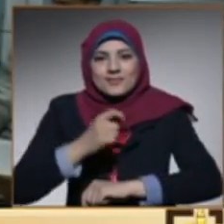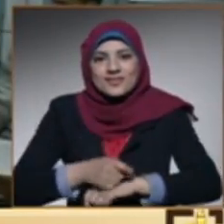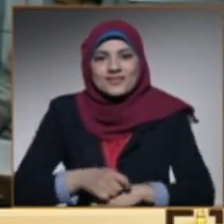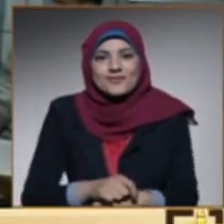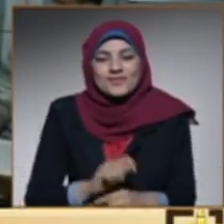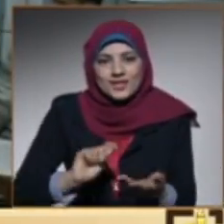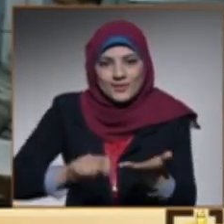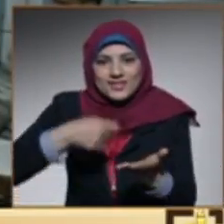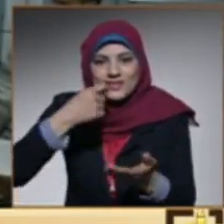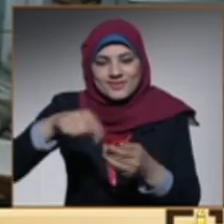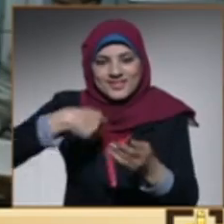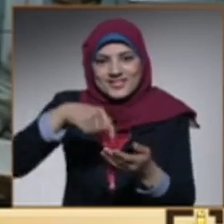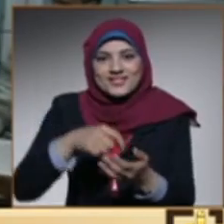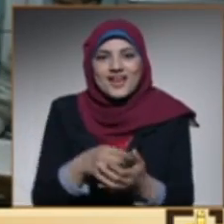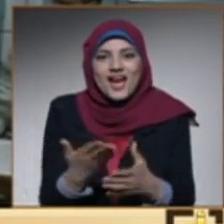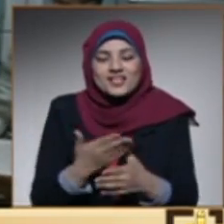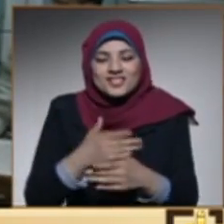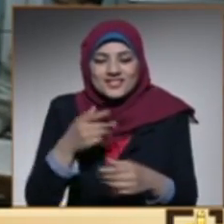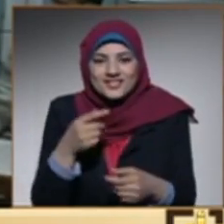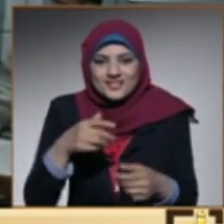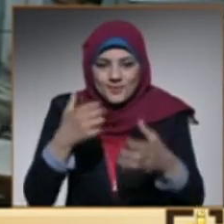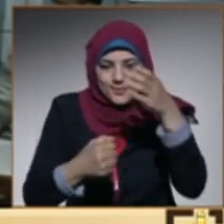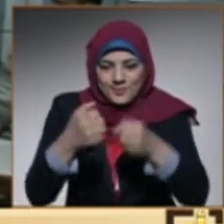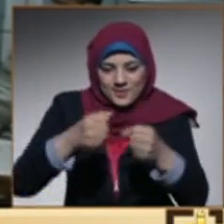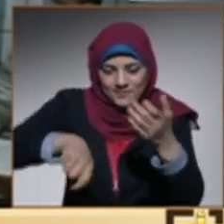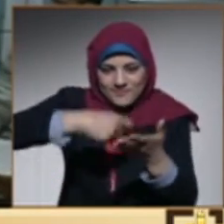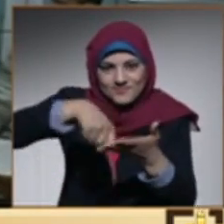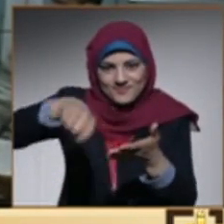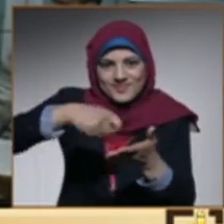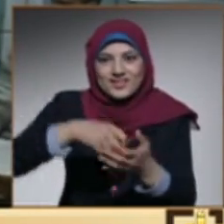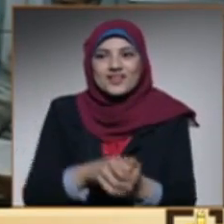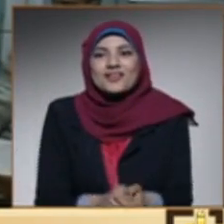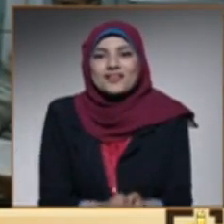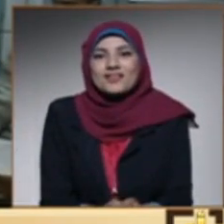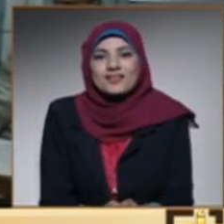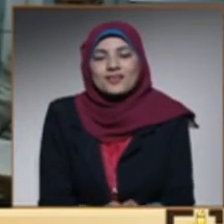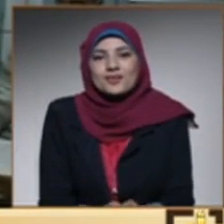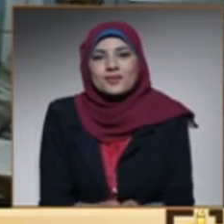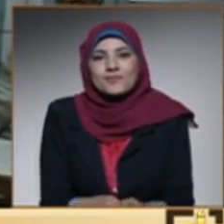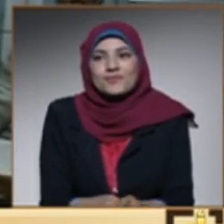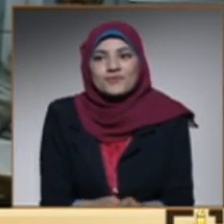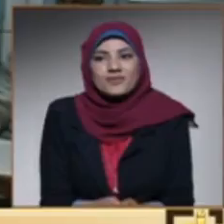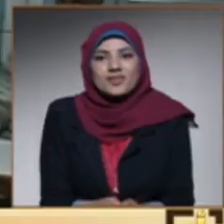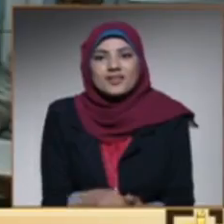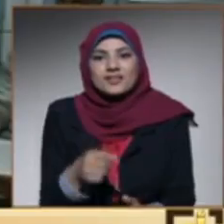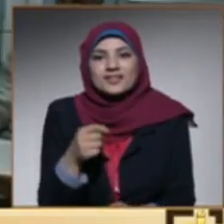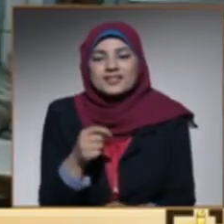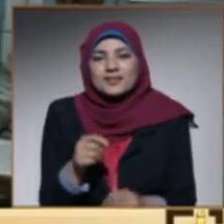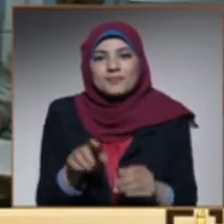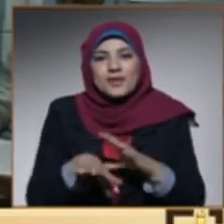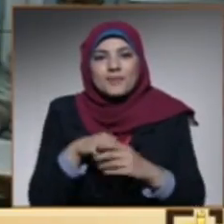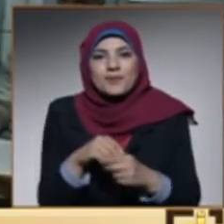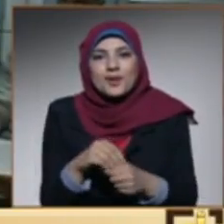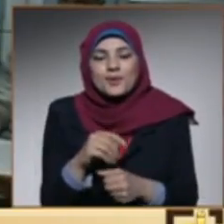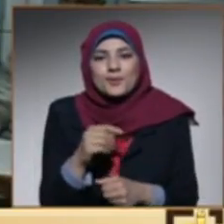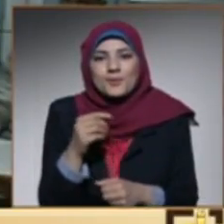الساعه واللفه، عشان هي ايه الزبديه مدوره. بالنسبه للسحلب مثلا بيمضغها كده يقول لك زي السوداني